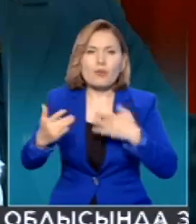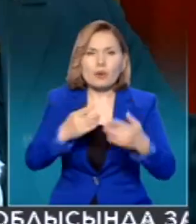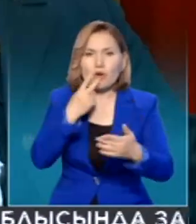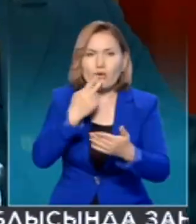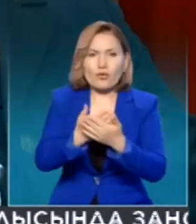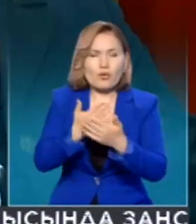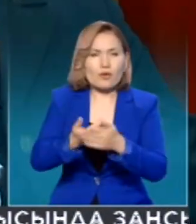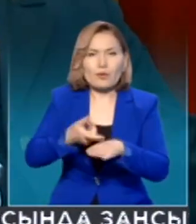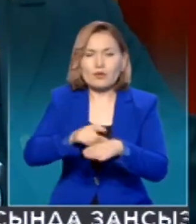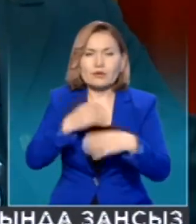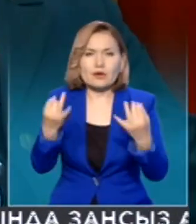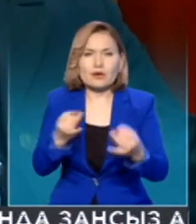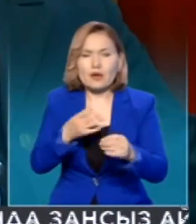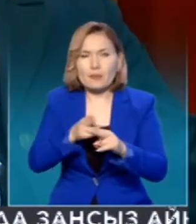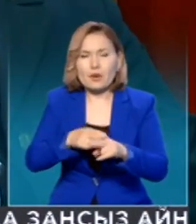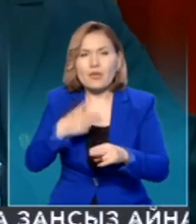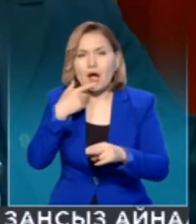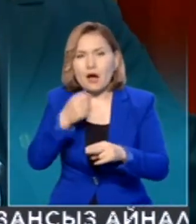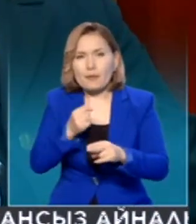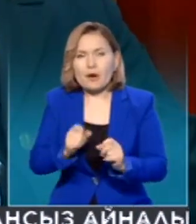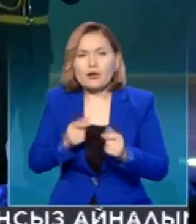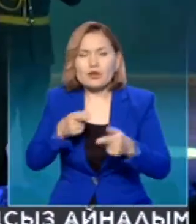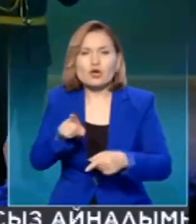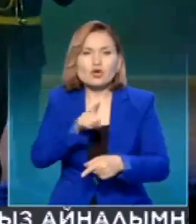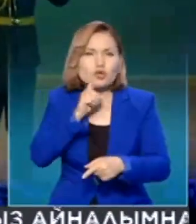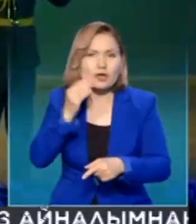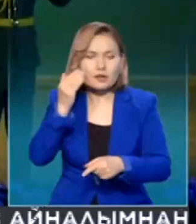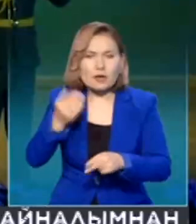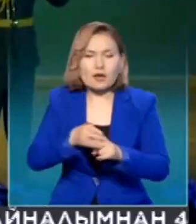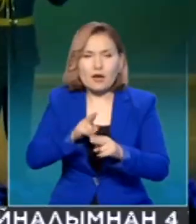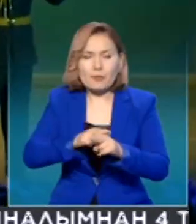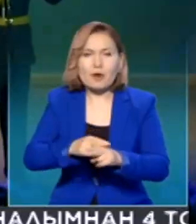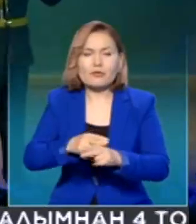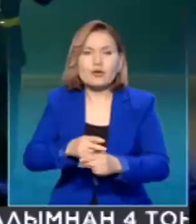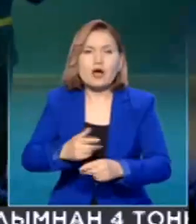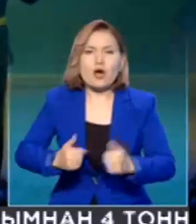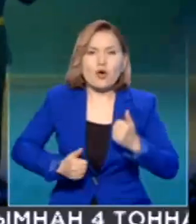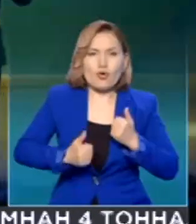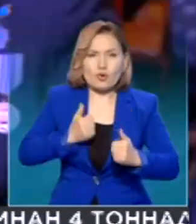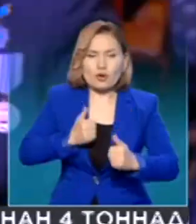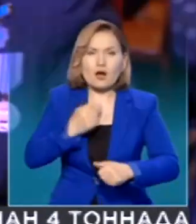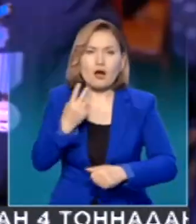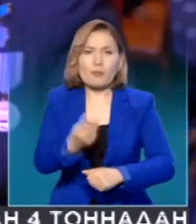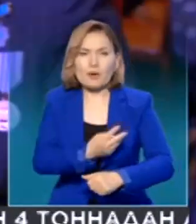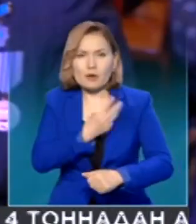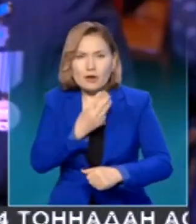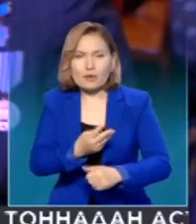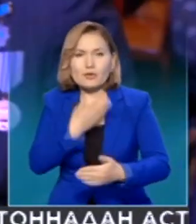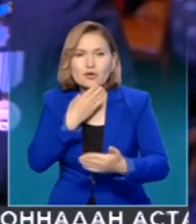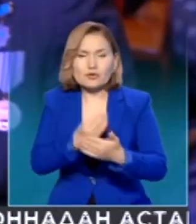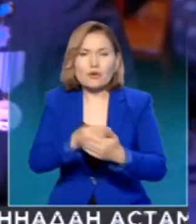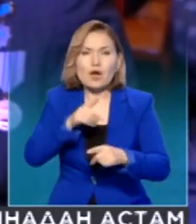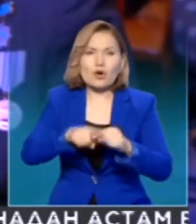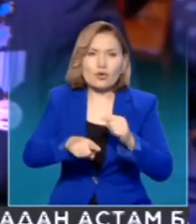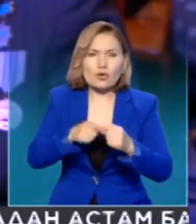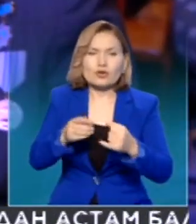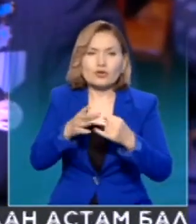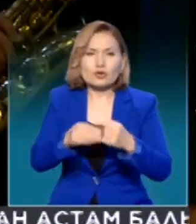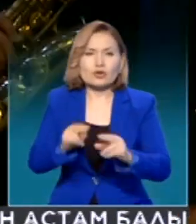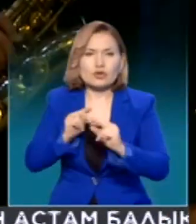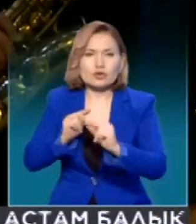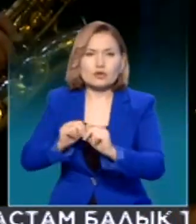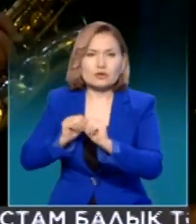көріністі тамашаларды, әскер қатарына енді алынған жастарды асқақ рухпен жігерлендіріп, отан алдындағы парызын адал атқаруға